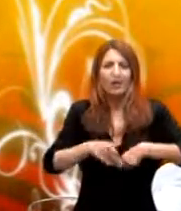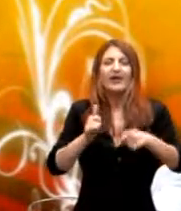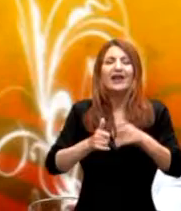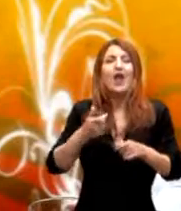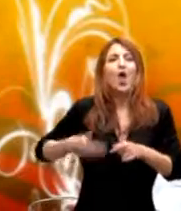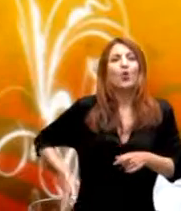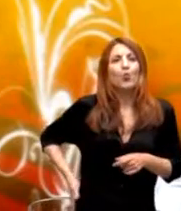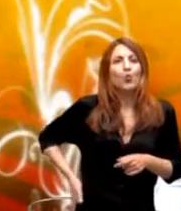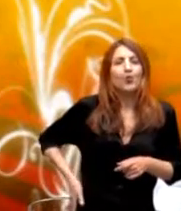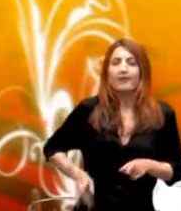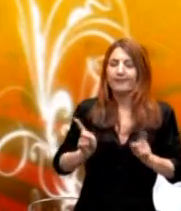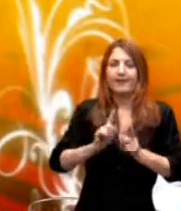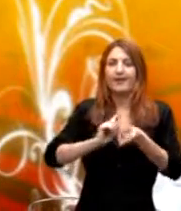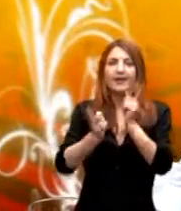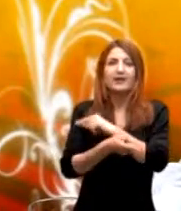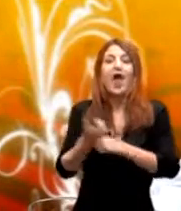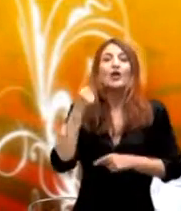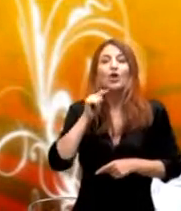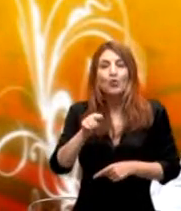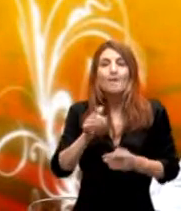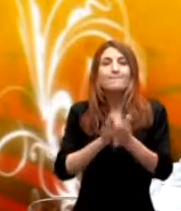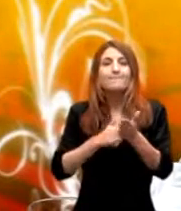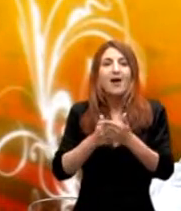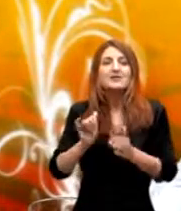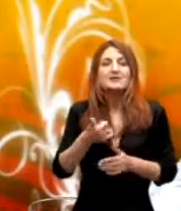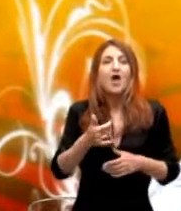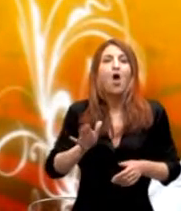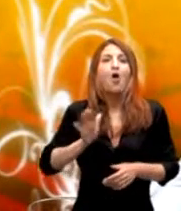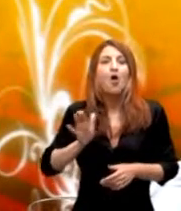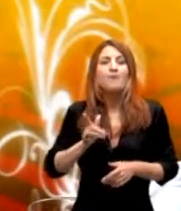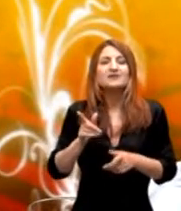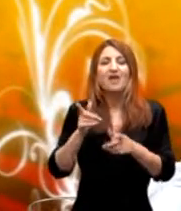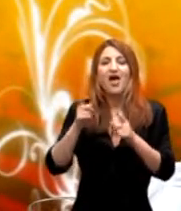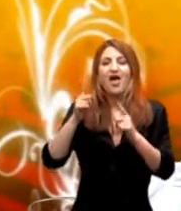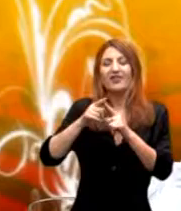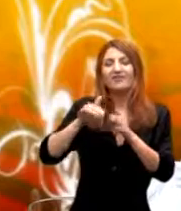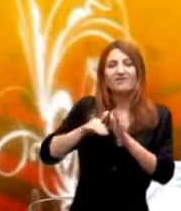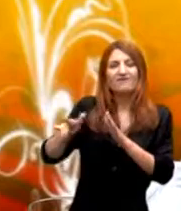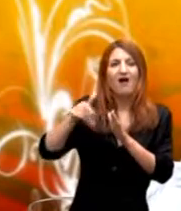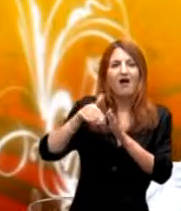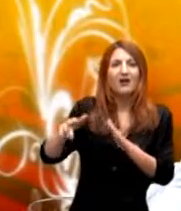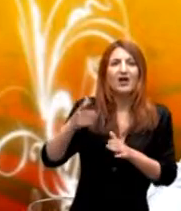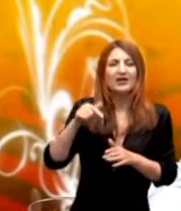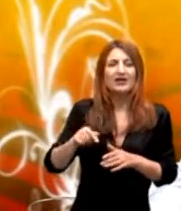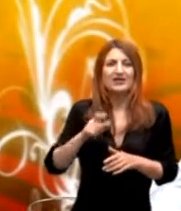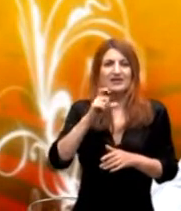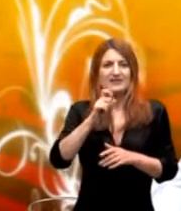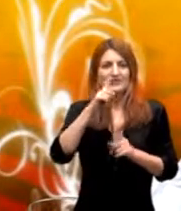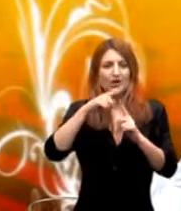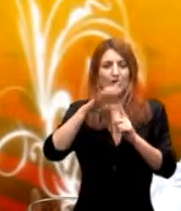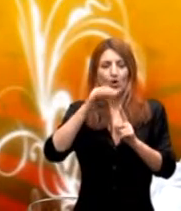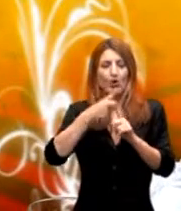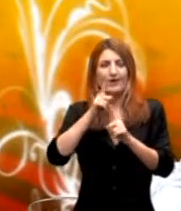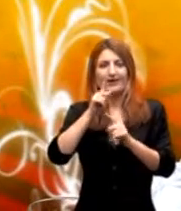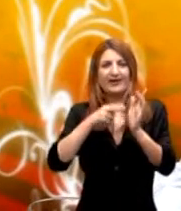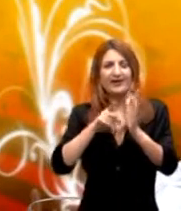Nego je opasna radi toga jer ta mast islučuje tvari koje zovemo citokini.